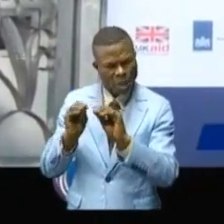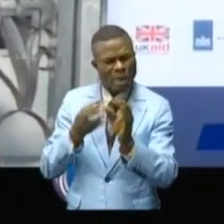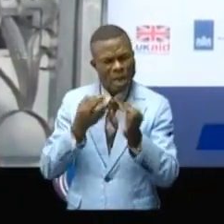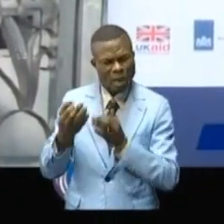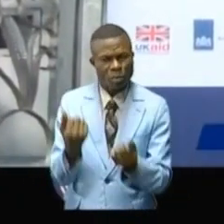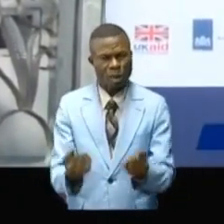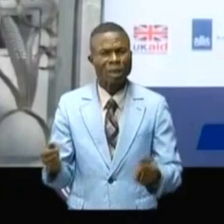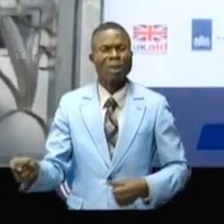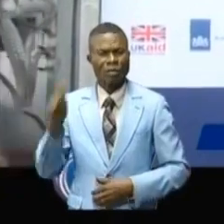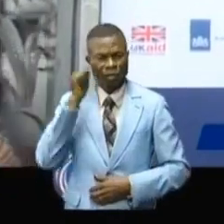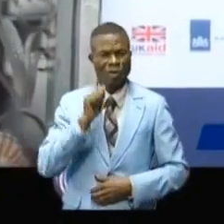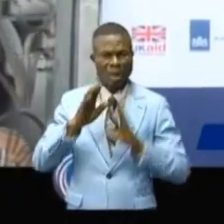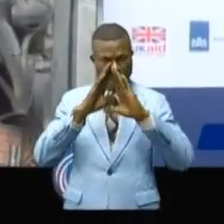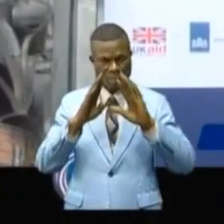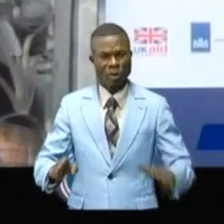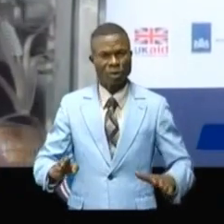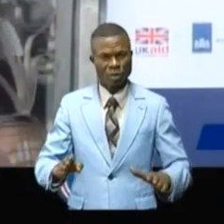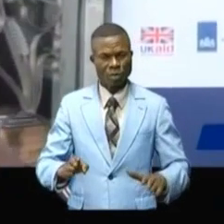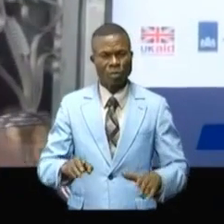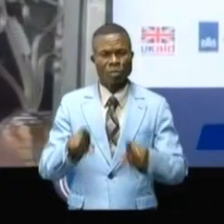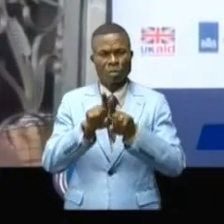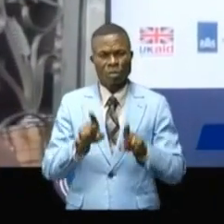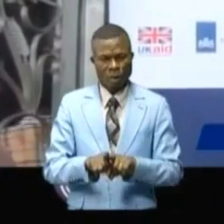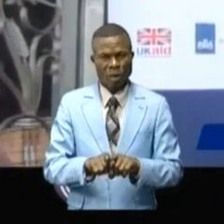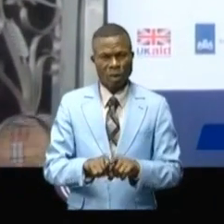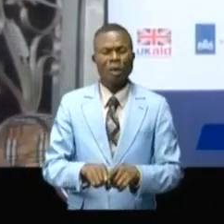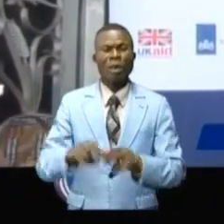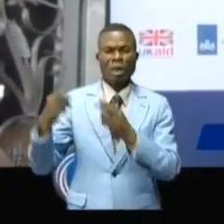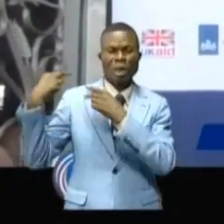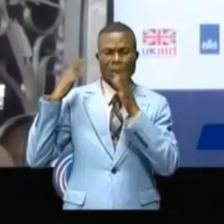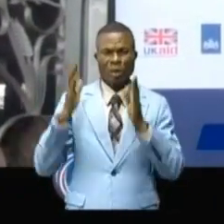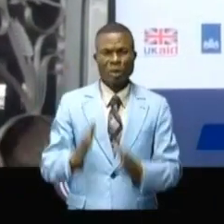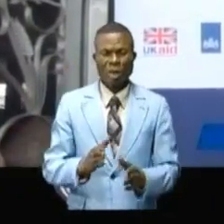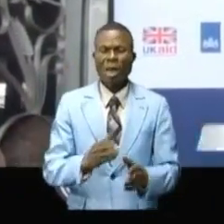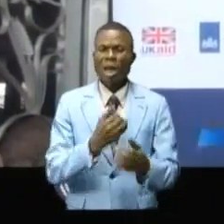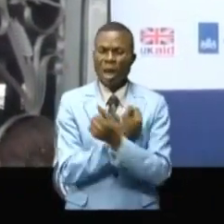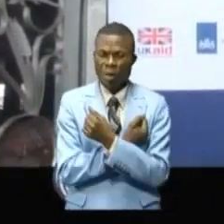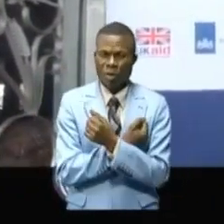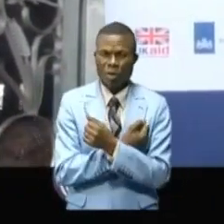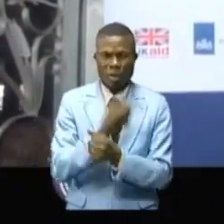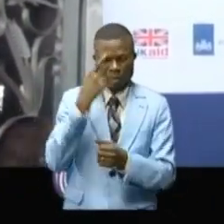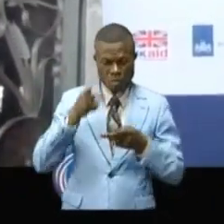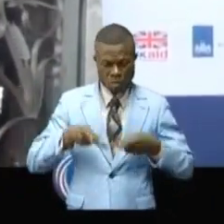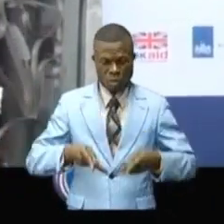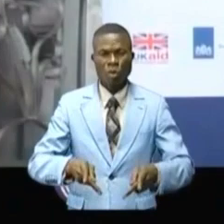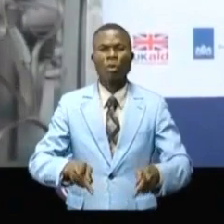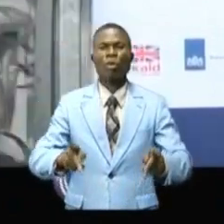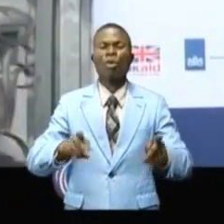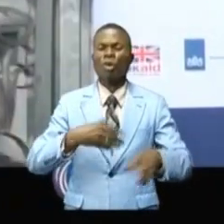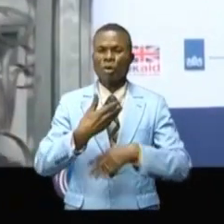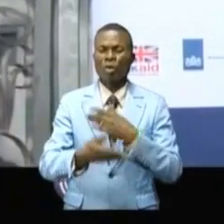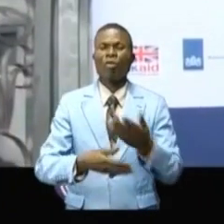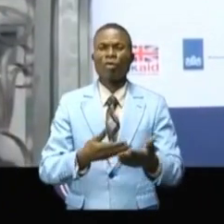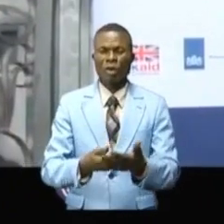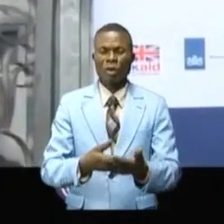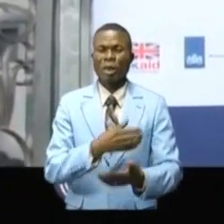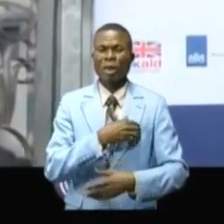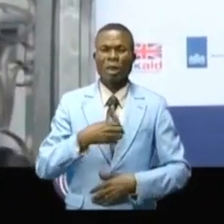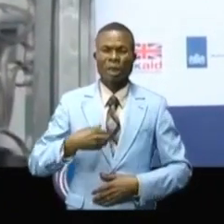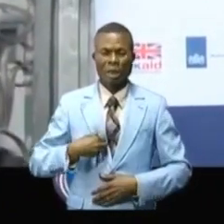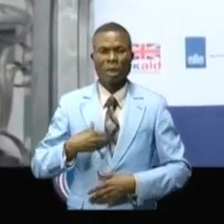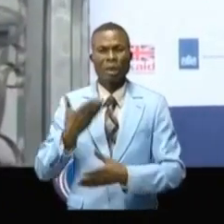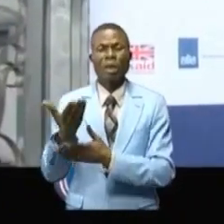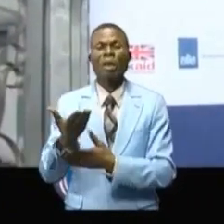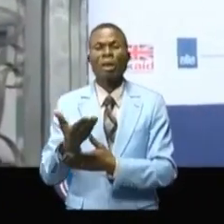avec considération, évidemment en gardant son autonomie et son intimité pour la permettre de pouvoir agir. La femme ne doit pas se